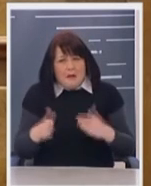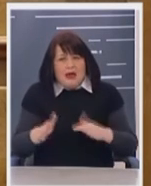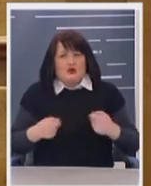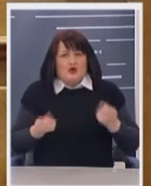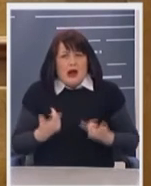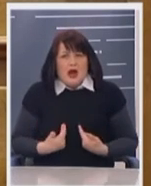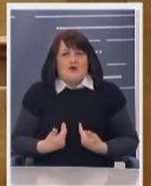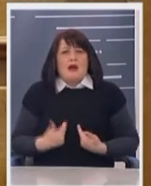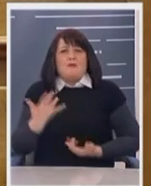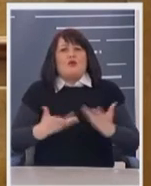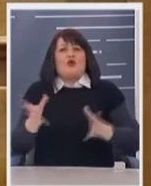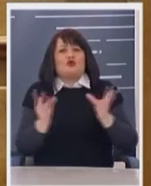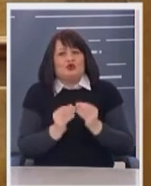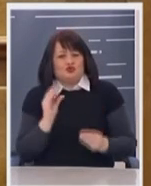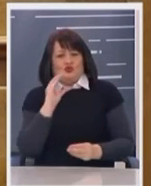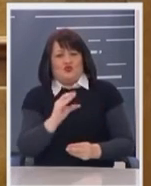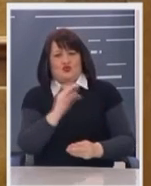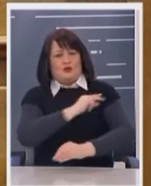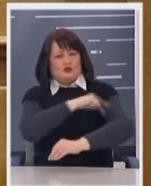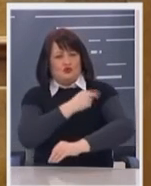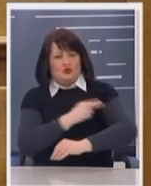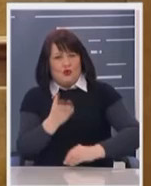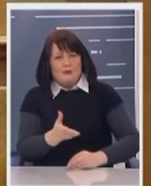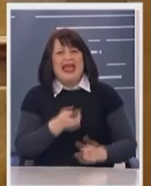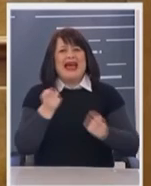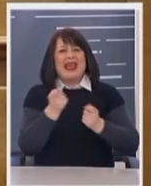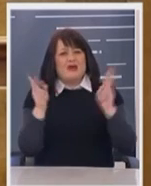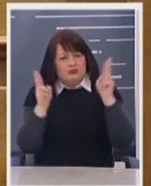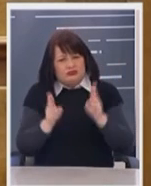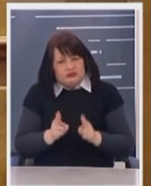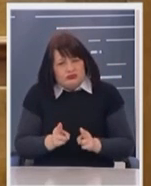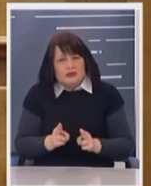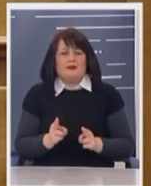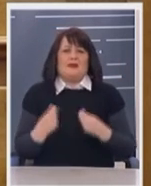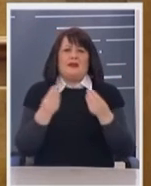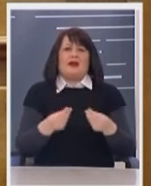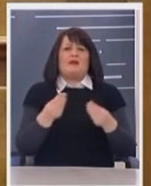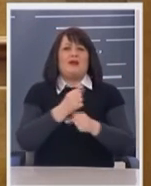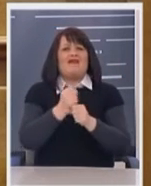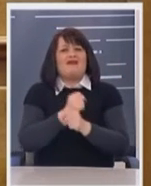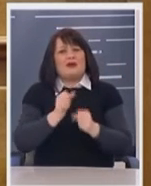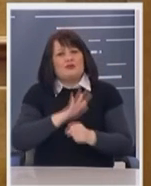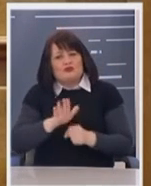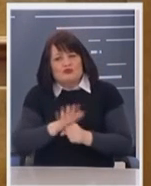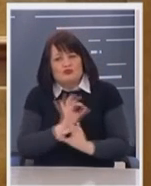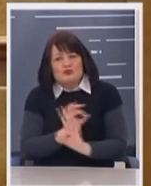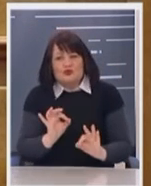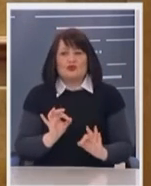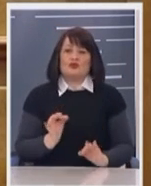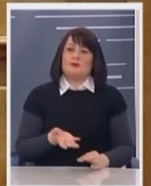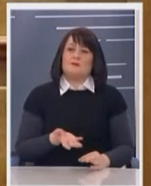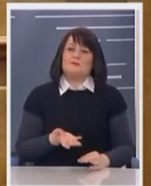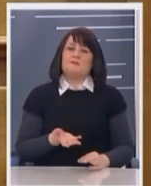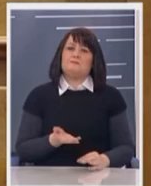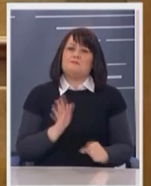τον προϋπολογισμό των νοσοκομείων, μειώνουμε τα χρέη τους, εξασφαλίζουμε φαρμακευτική επάρκεια,